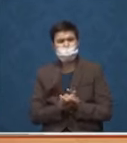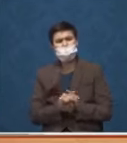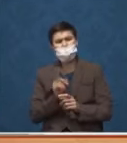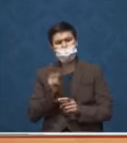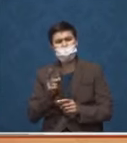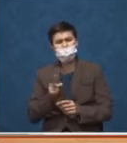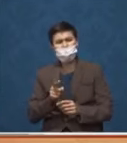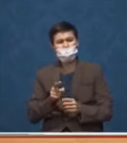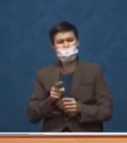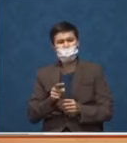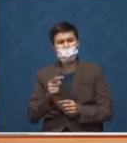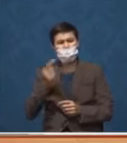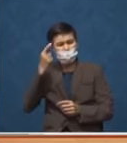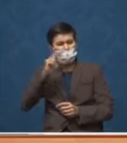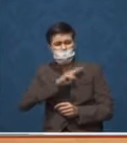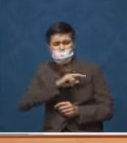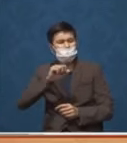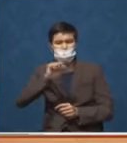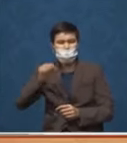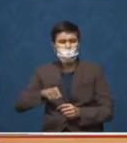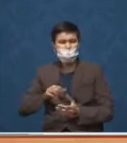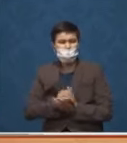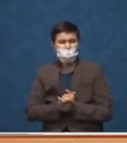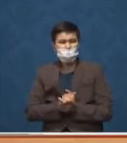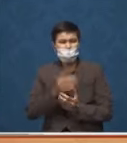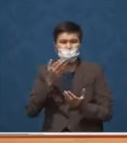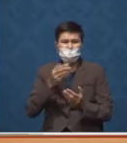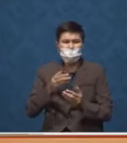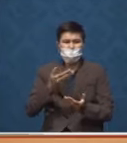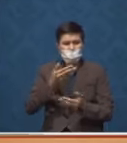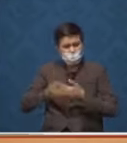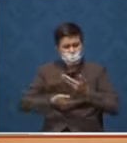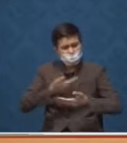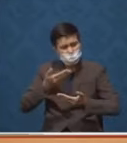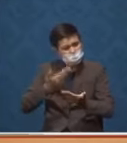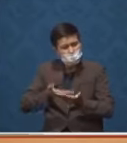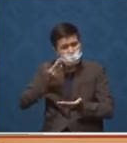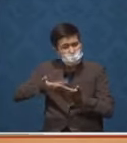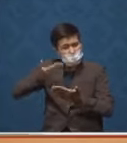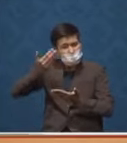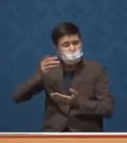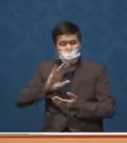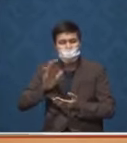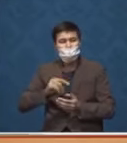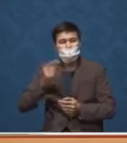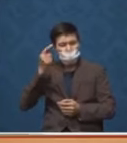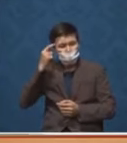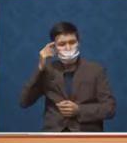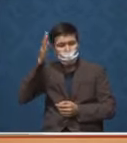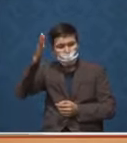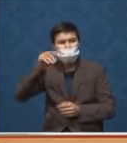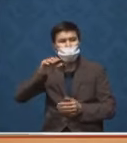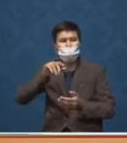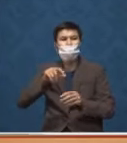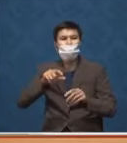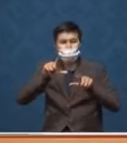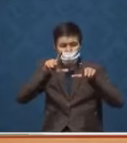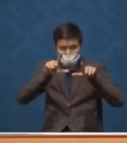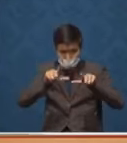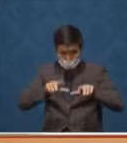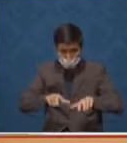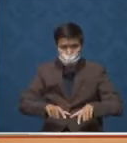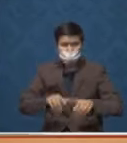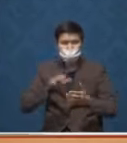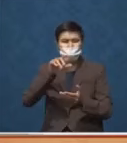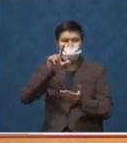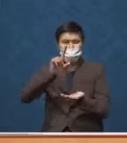งมันไม่ใช่นะครับราคาก็ไม่ได้ขึ้นแพงขึ้นนะครับแล้วผมเชื่อว่าราคาจะถูกลงด้วยในอนาคตนะ